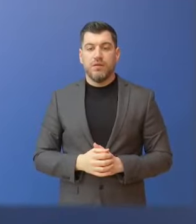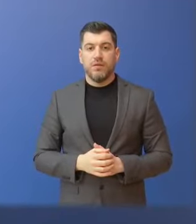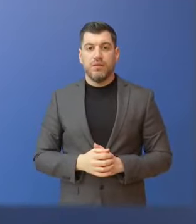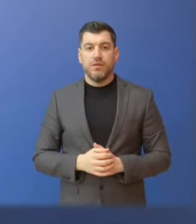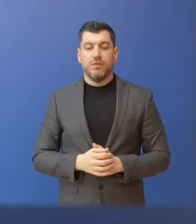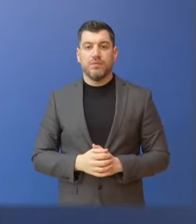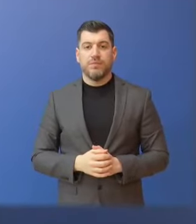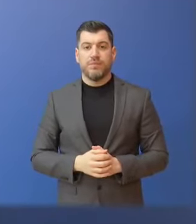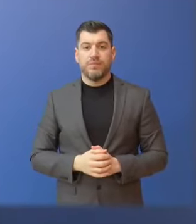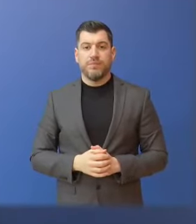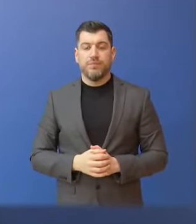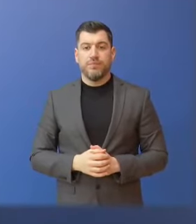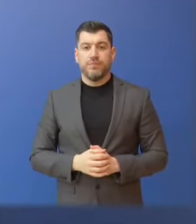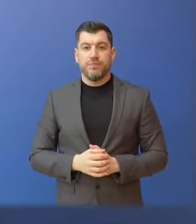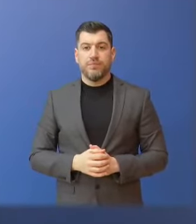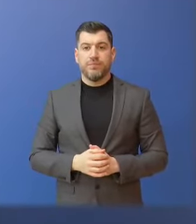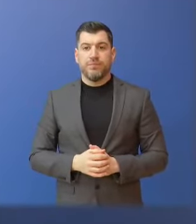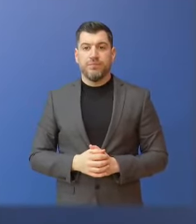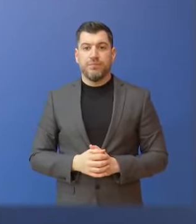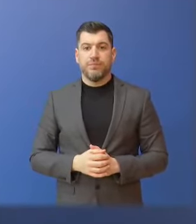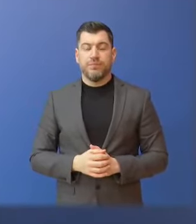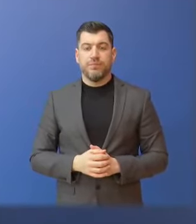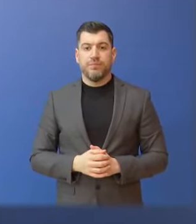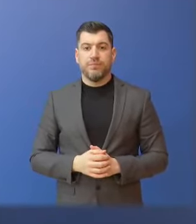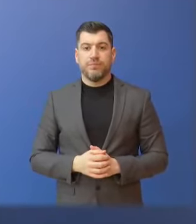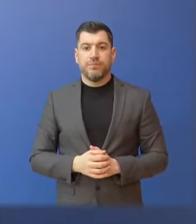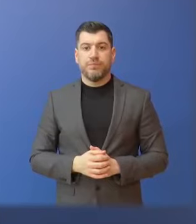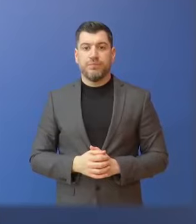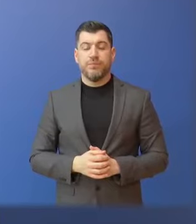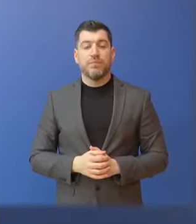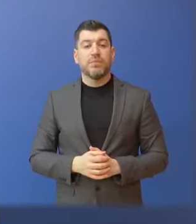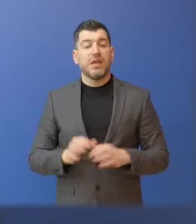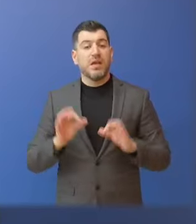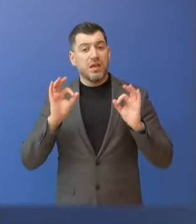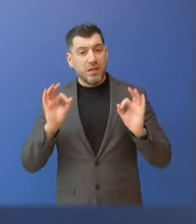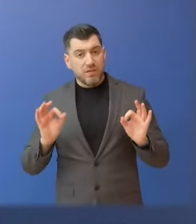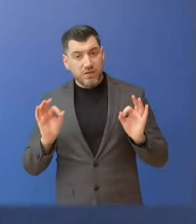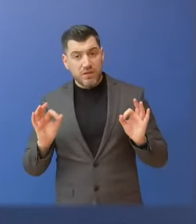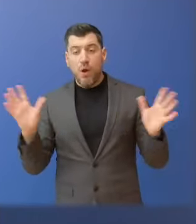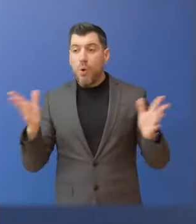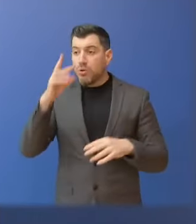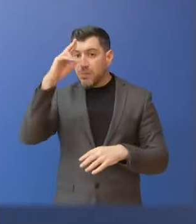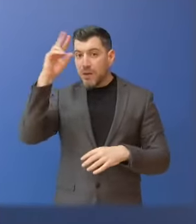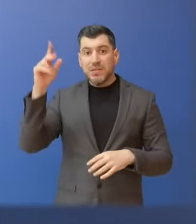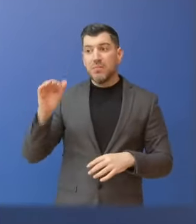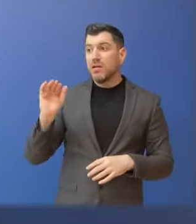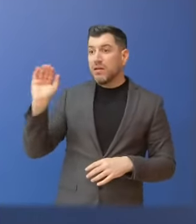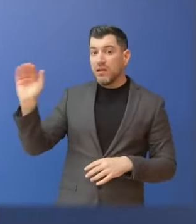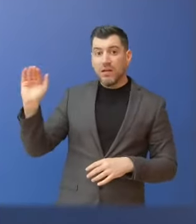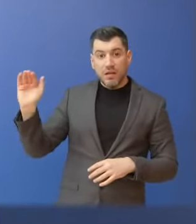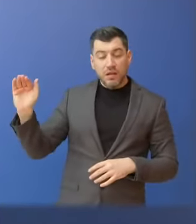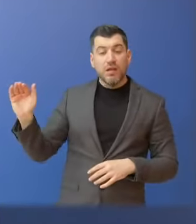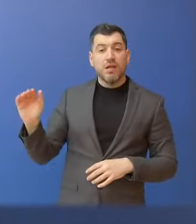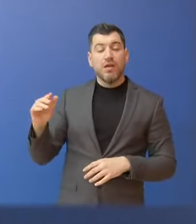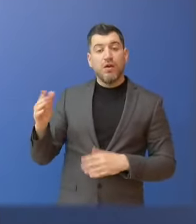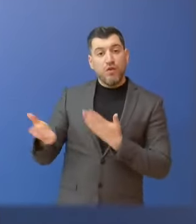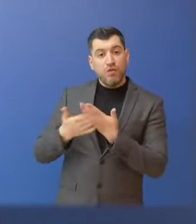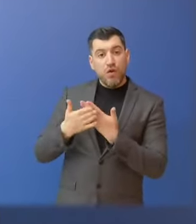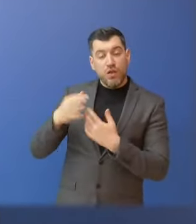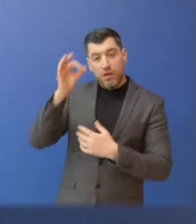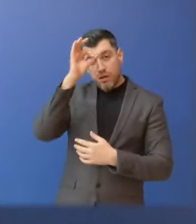δεδομένα το πρώτο επαναλαμβάνω όποτε καλούνται οι αρχές επεμβαίνουν και θα επέμβουν όποτε κληθούν οι αρχές άρα εδώ υπάρχει